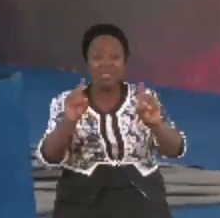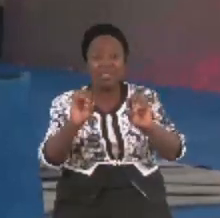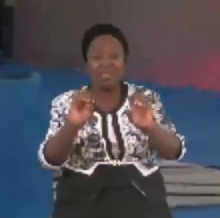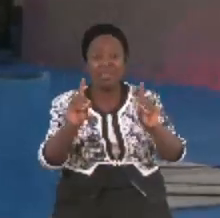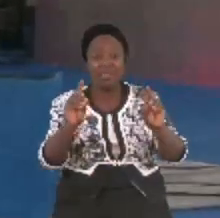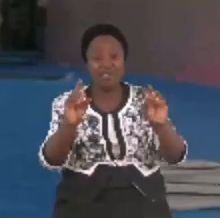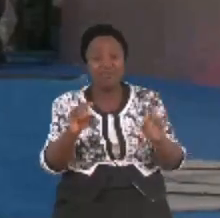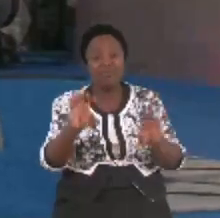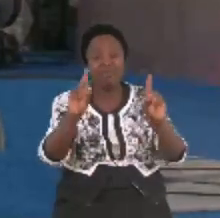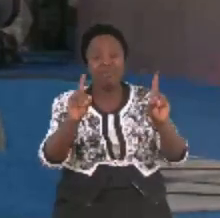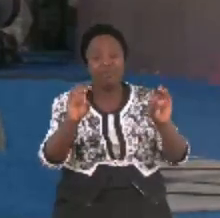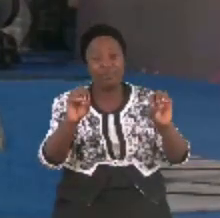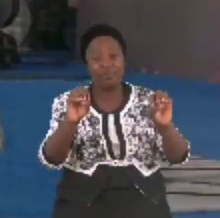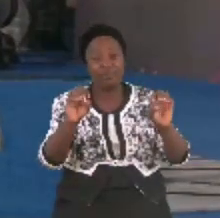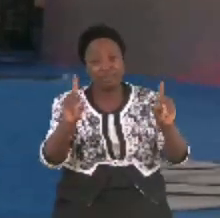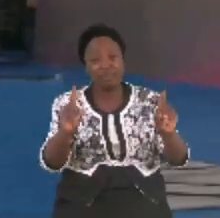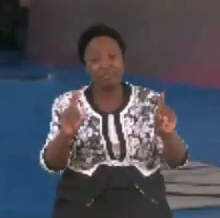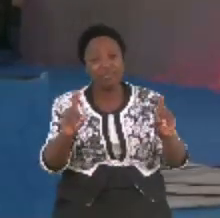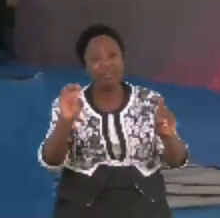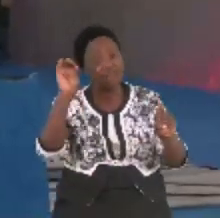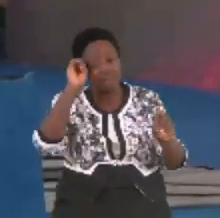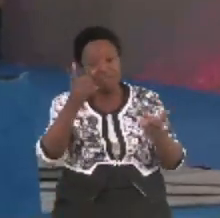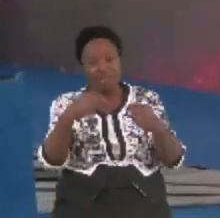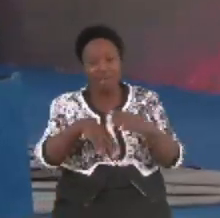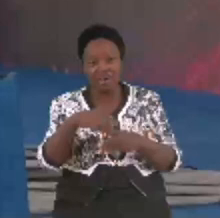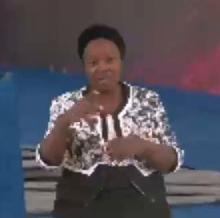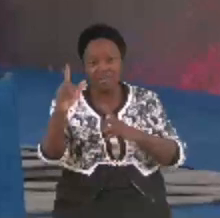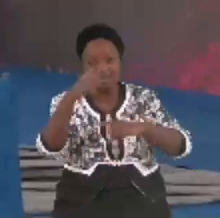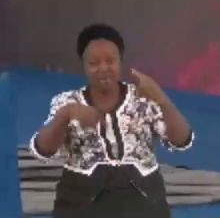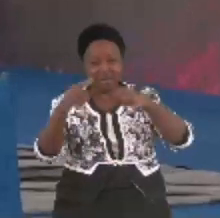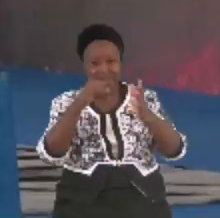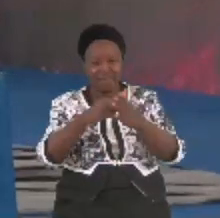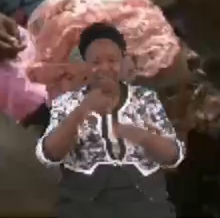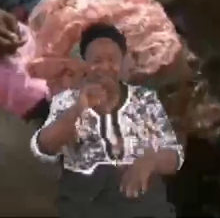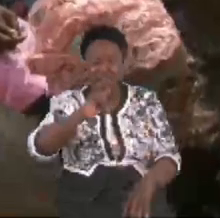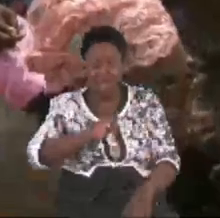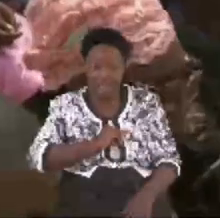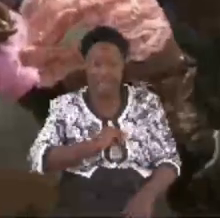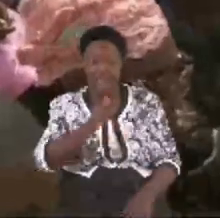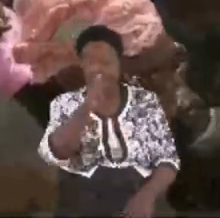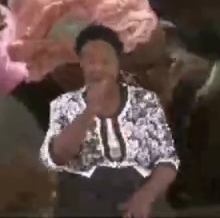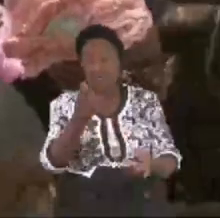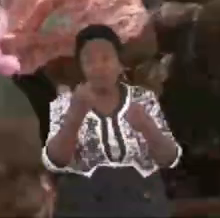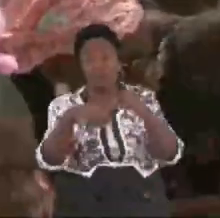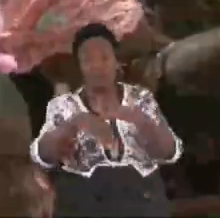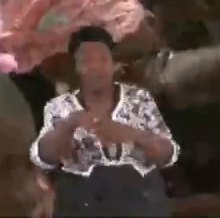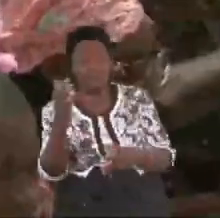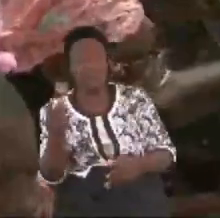les mains liés. Il sortit, je sors. Où es-tu? Je